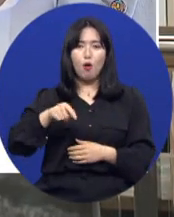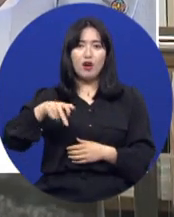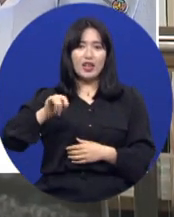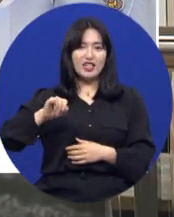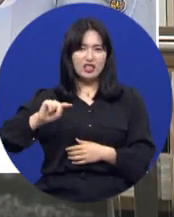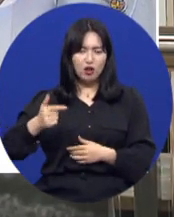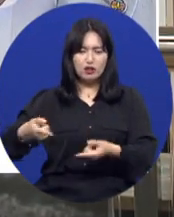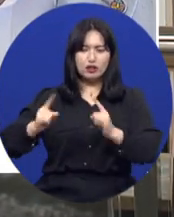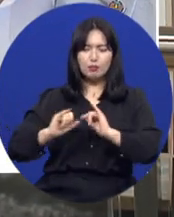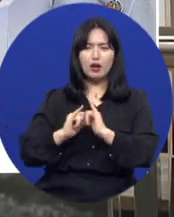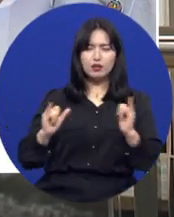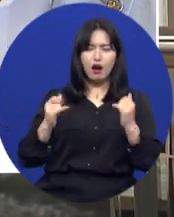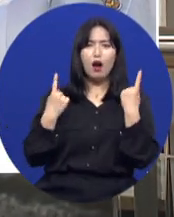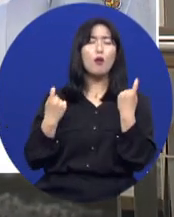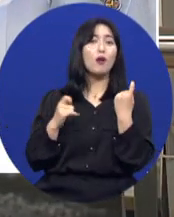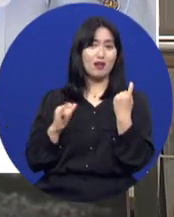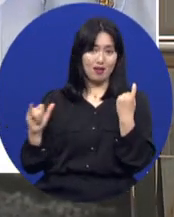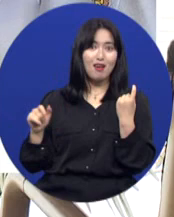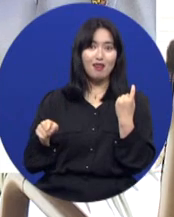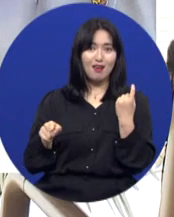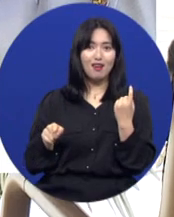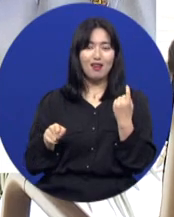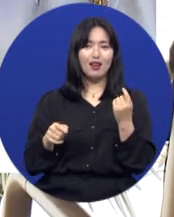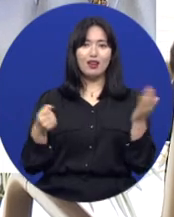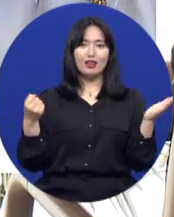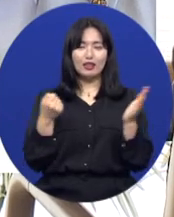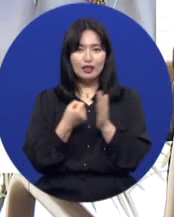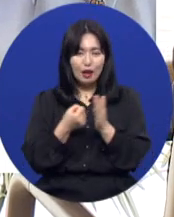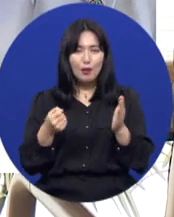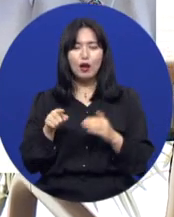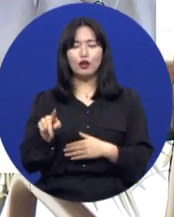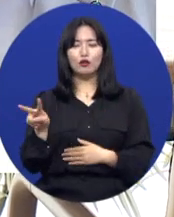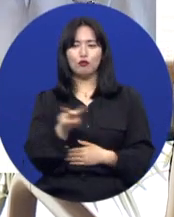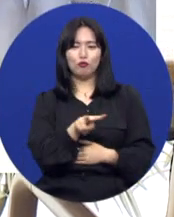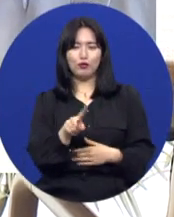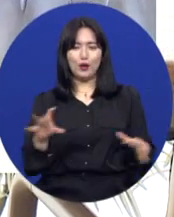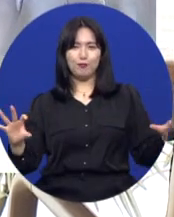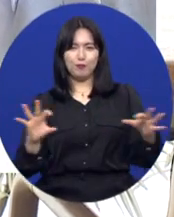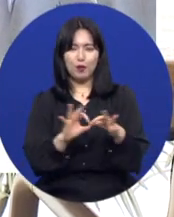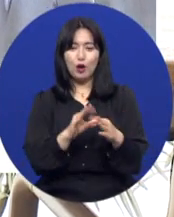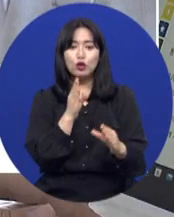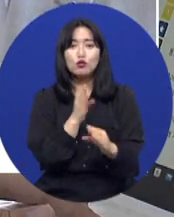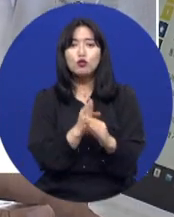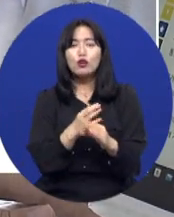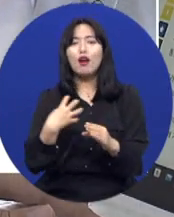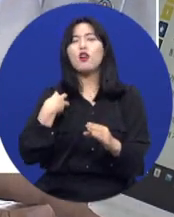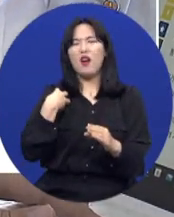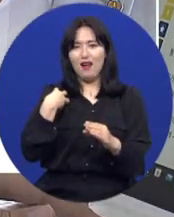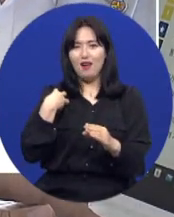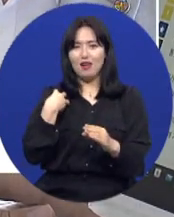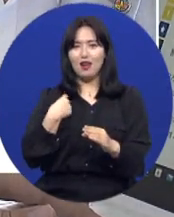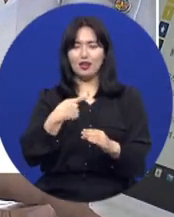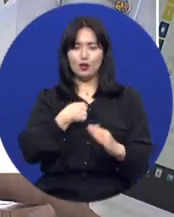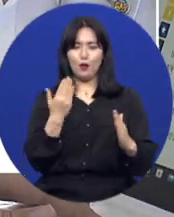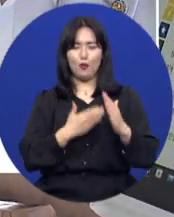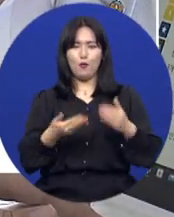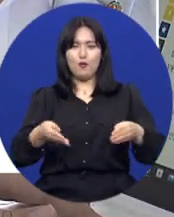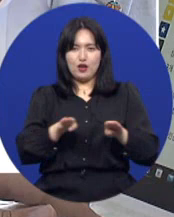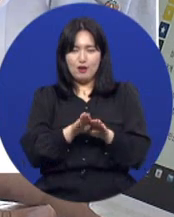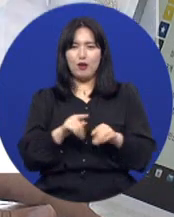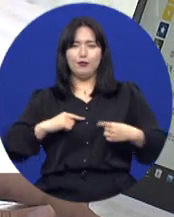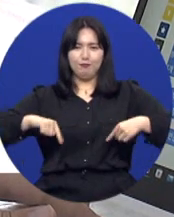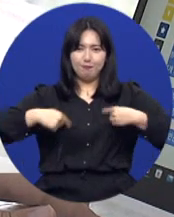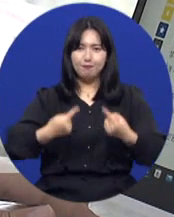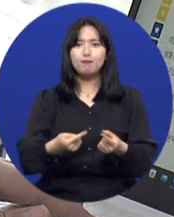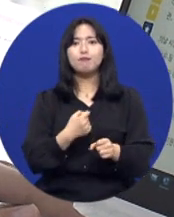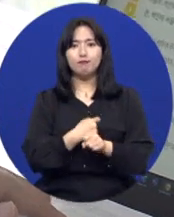참가하게 관광객의 되겠죠 이러한 이제 이 둘을 연결시키는 그 중간 매개체 역할을 저희 공공기관이 조금 더 개입을